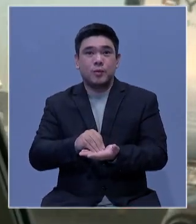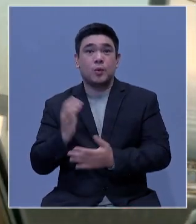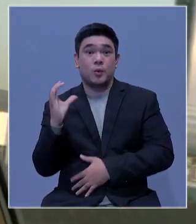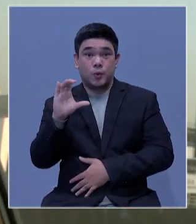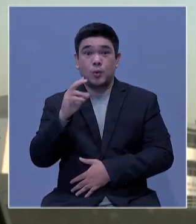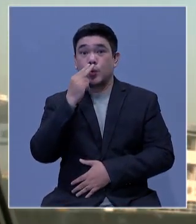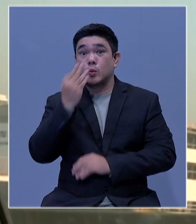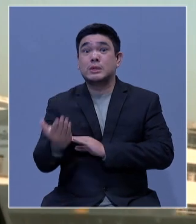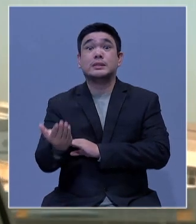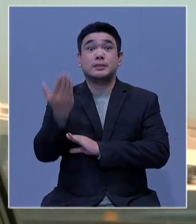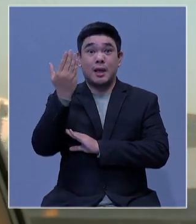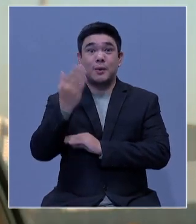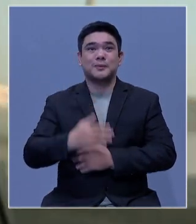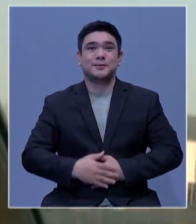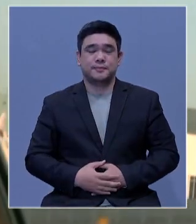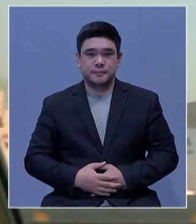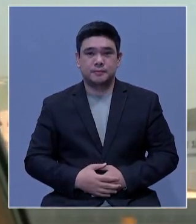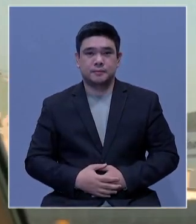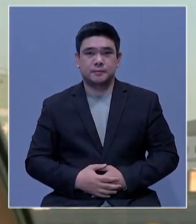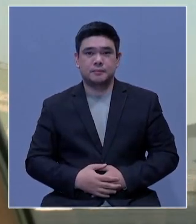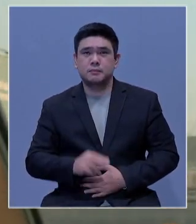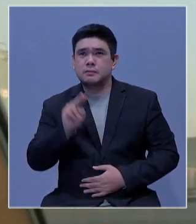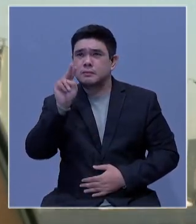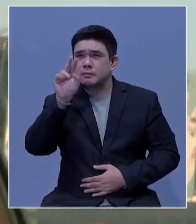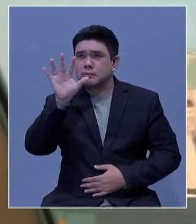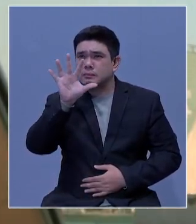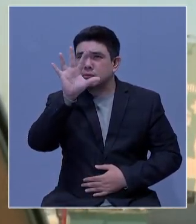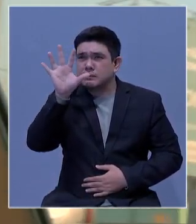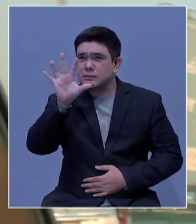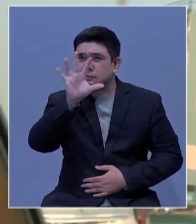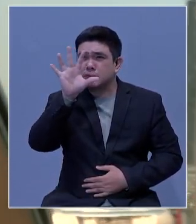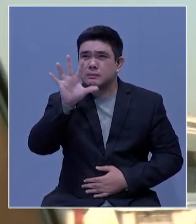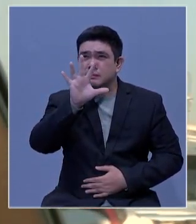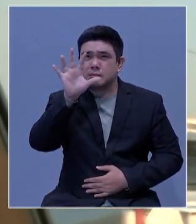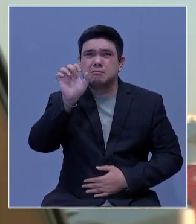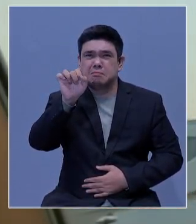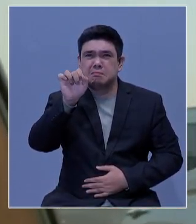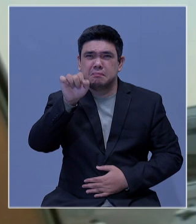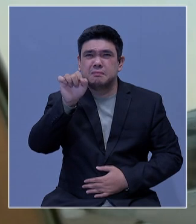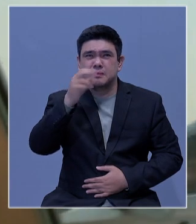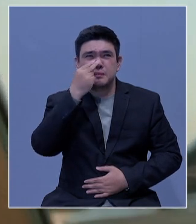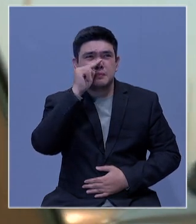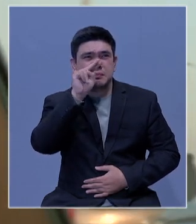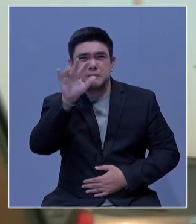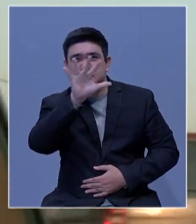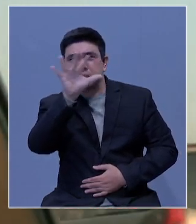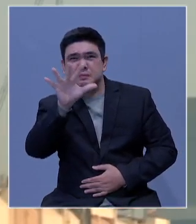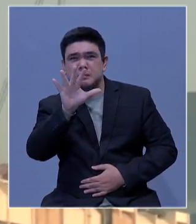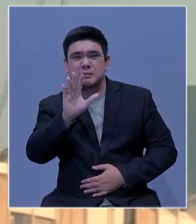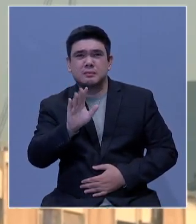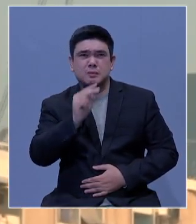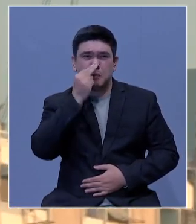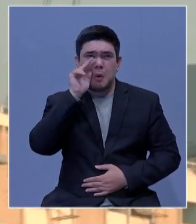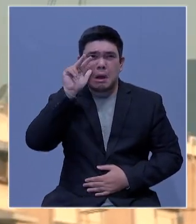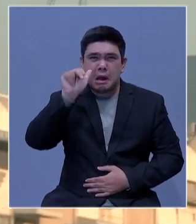ช่วงเช้าเลยนี่มันมันขมุขมัวเนอะใช่ๆอึ้มครึมไปหมดคือต้องมองไปไกลๆ